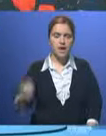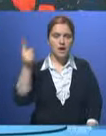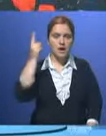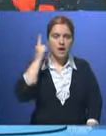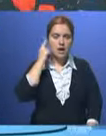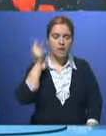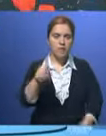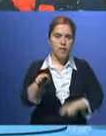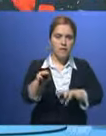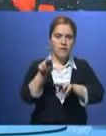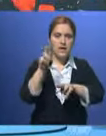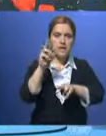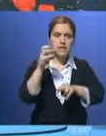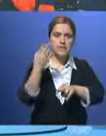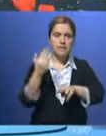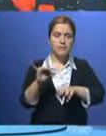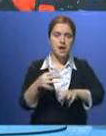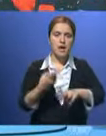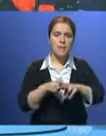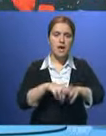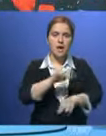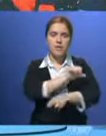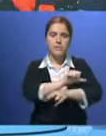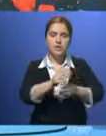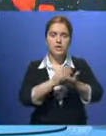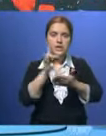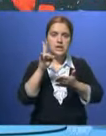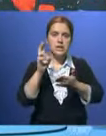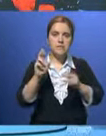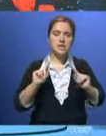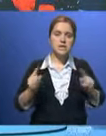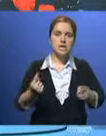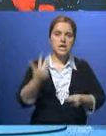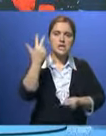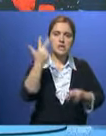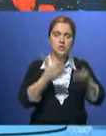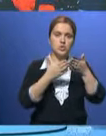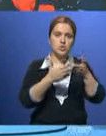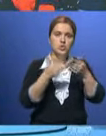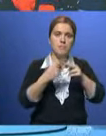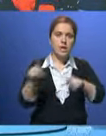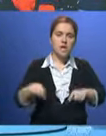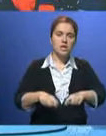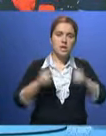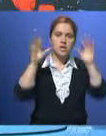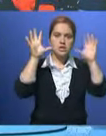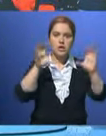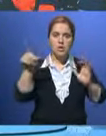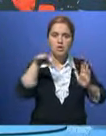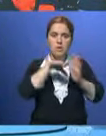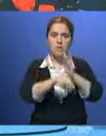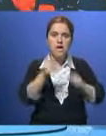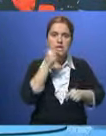острове Макарский береговая охрана погранслужбы КНП задержала три катаерских судна. Нарушители закона подозревают в незаконном